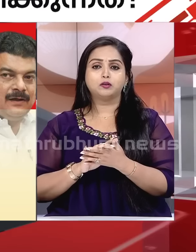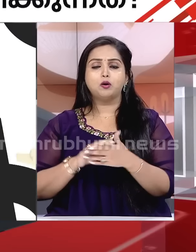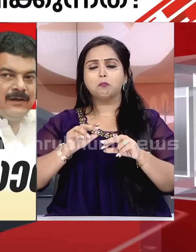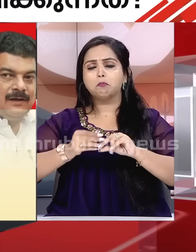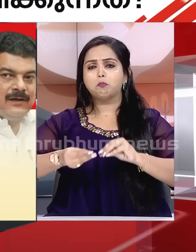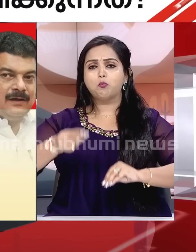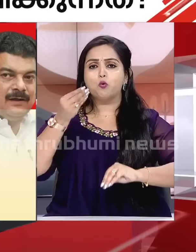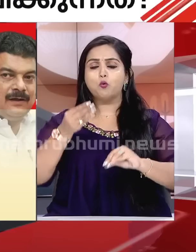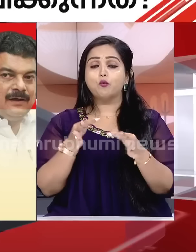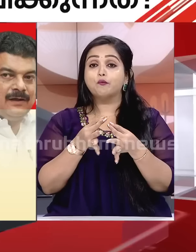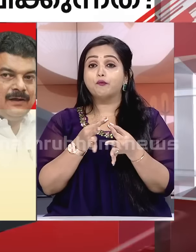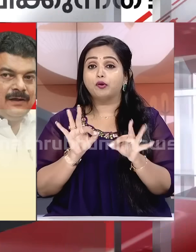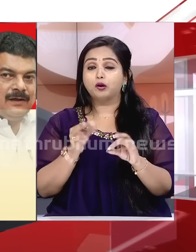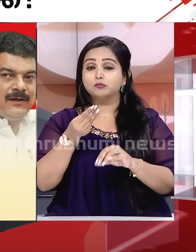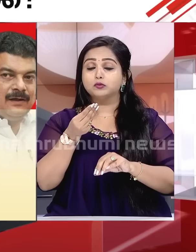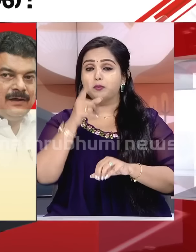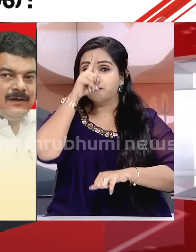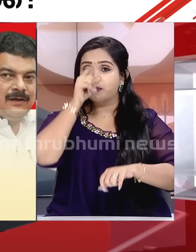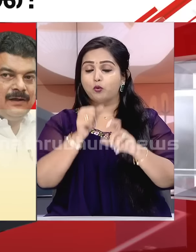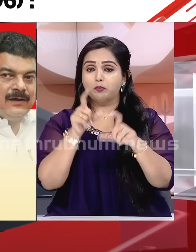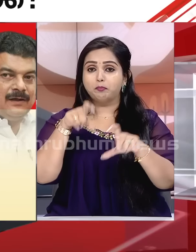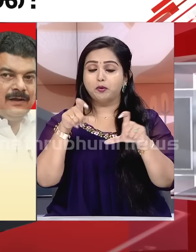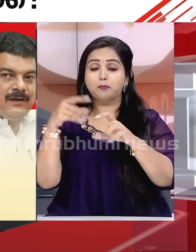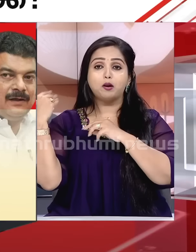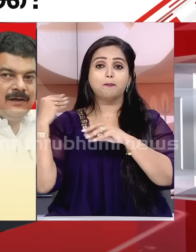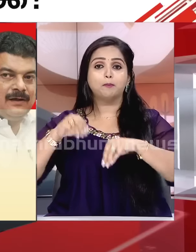അധികാര കേന്ദ്രത്തിലെ ചില പോലീസ് ഉദ്യോഗസ്ഥന്മാർക്കുണ്ടാവുമ്പോൾ